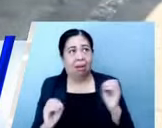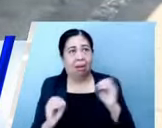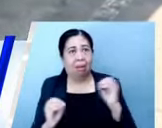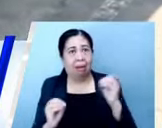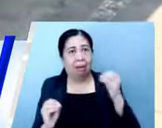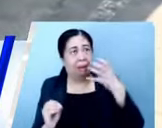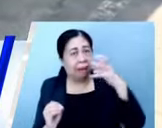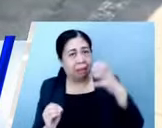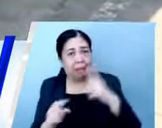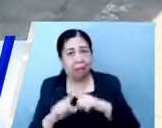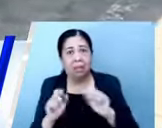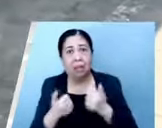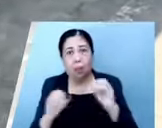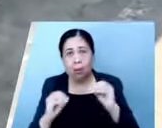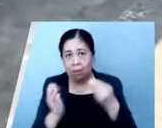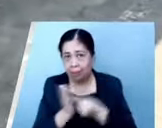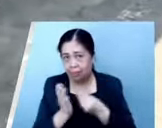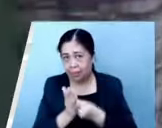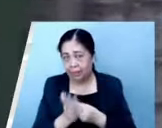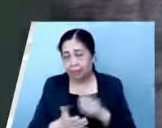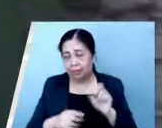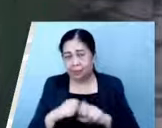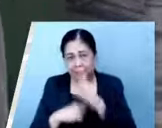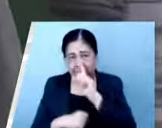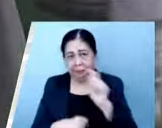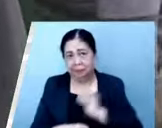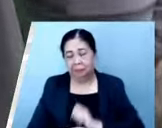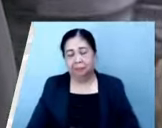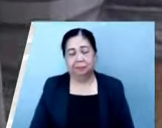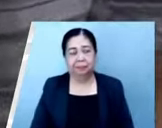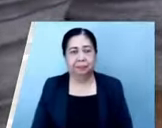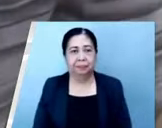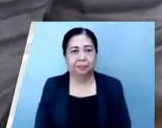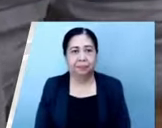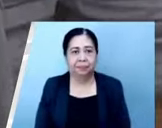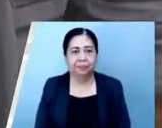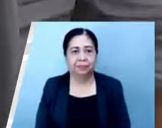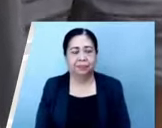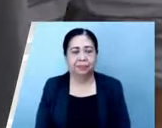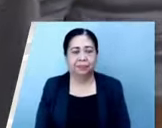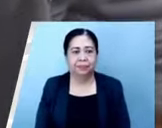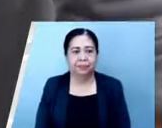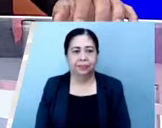ang unang balita, Mackie Pulido para sa GMA Integrated News.